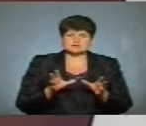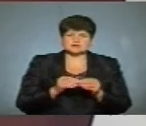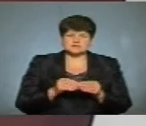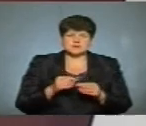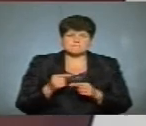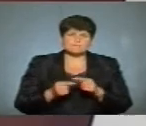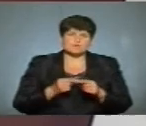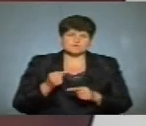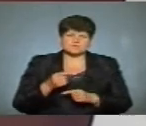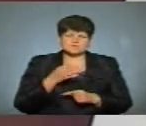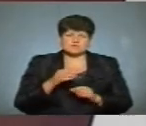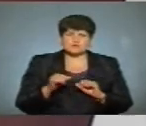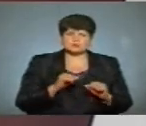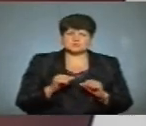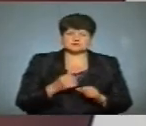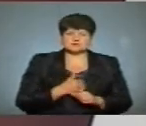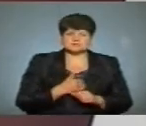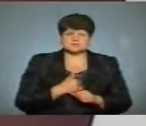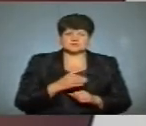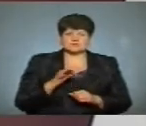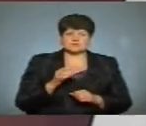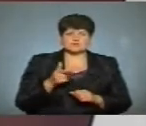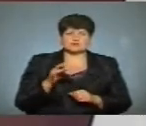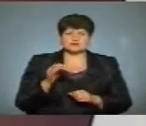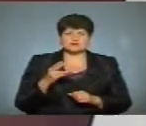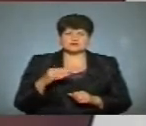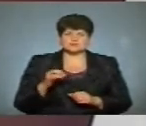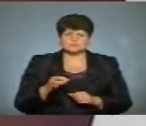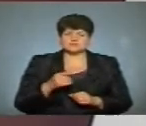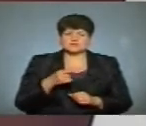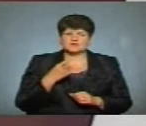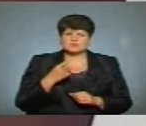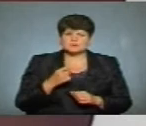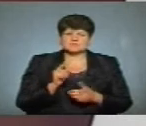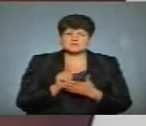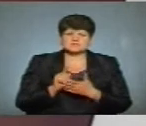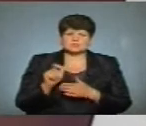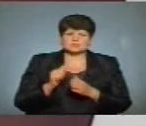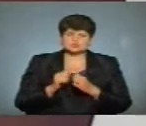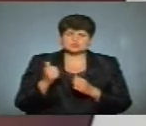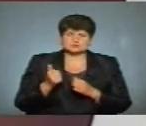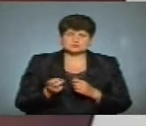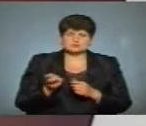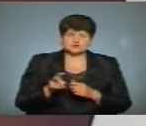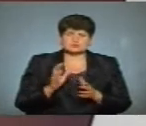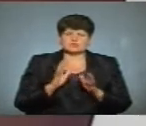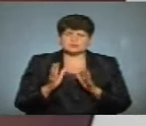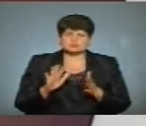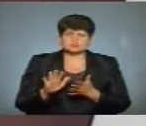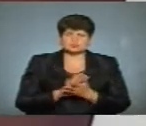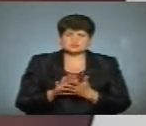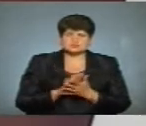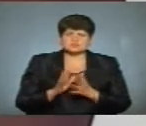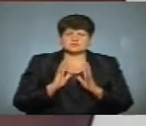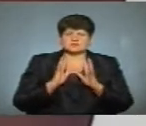поколінь», повідомила координаторка ініціативи Ольга Гордієнко. За її словами, пенсіонери щотижня приходять у парк, щоб розчистити